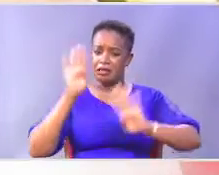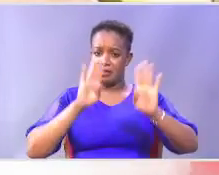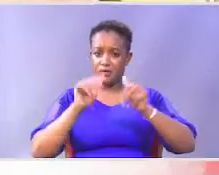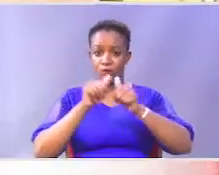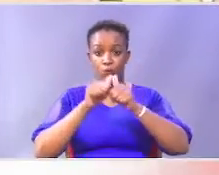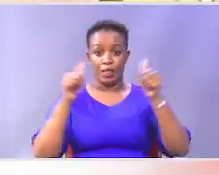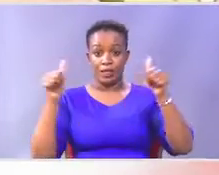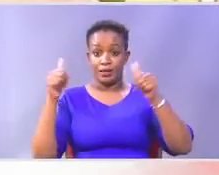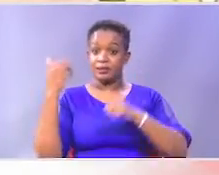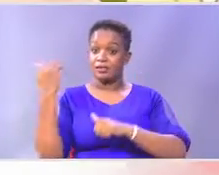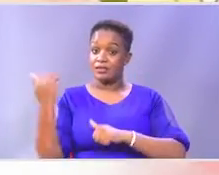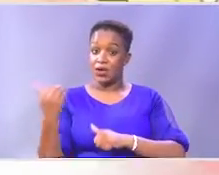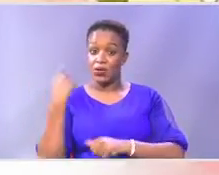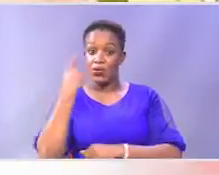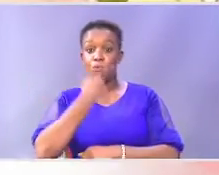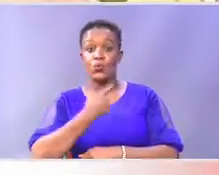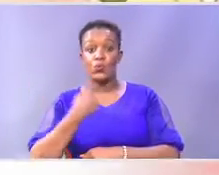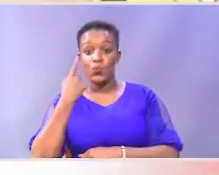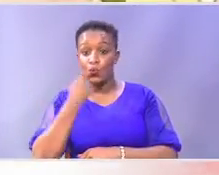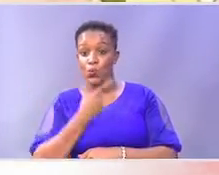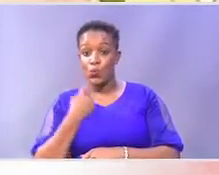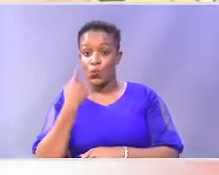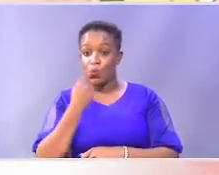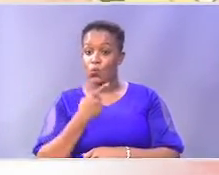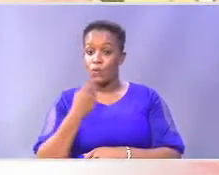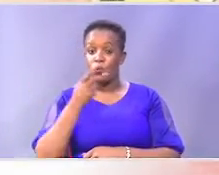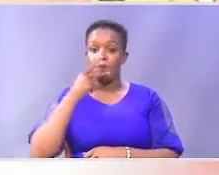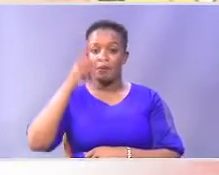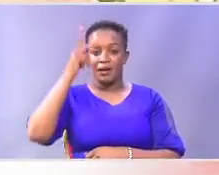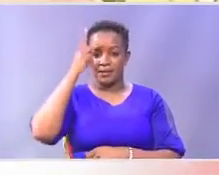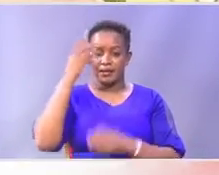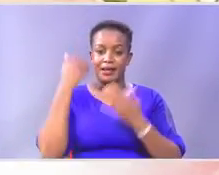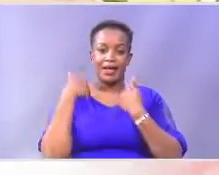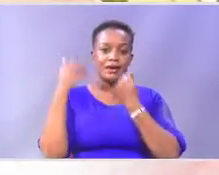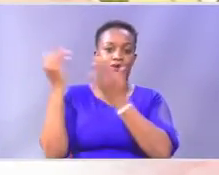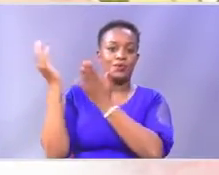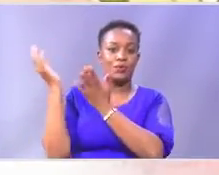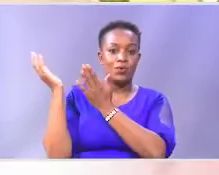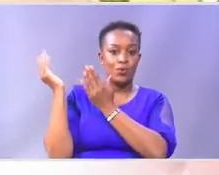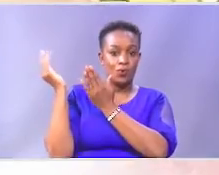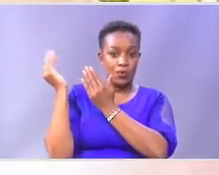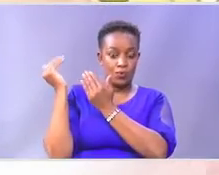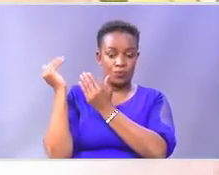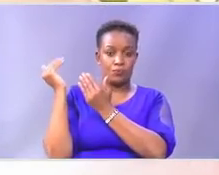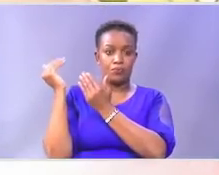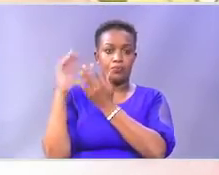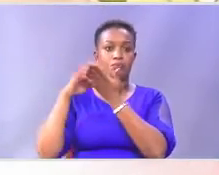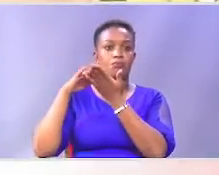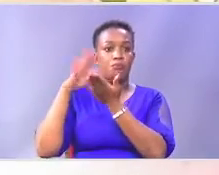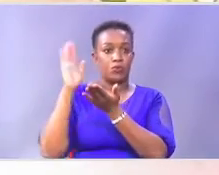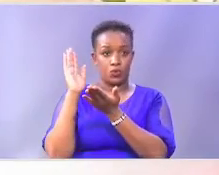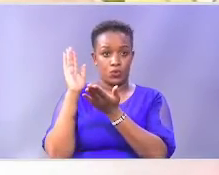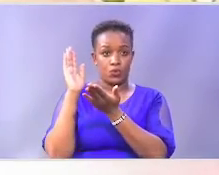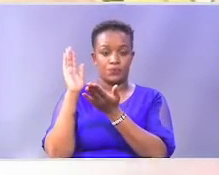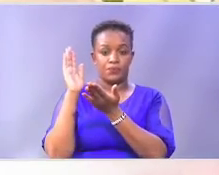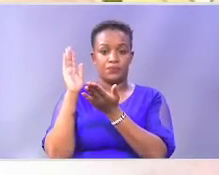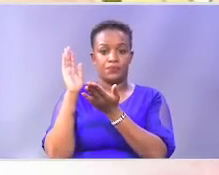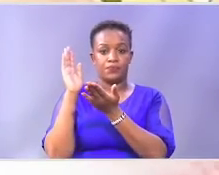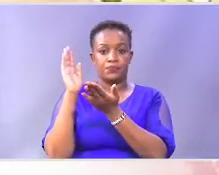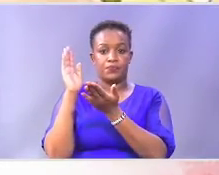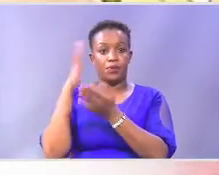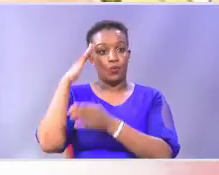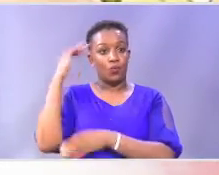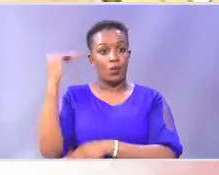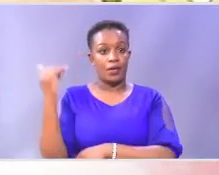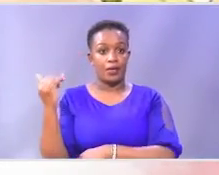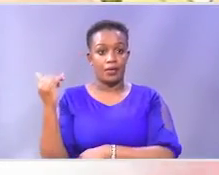ambaye alikuwa wazazi walikuwa na matumaini matumaini nyingi kwake kwa